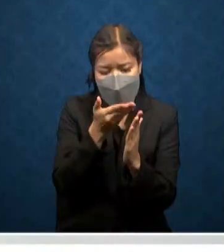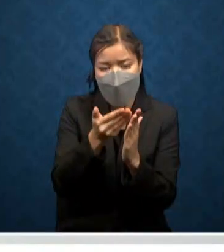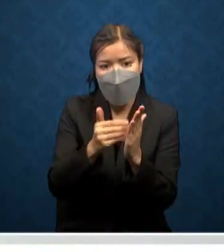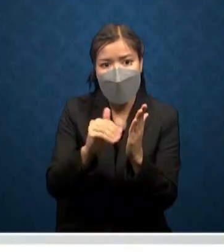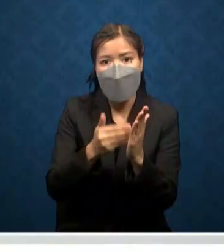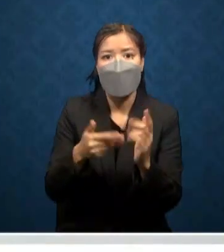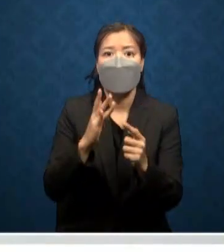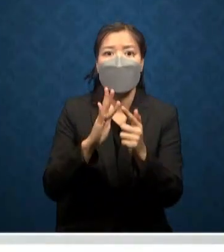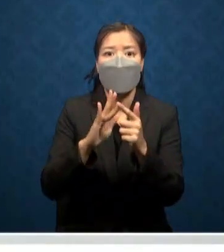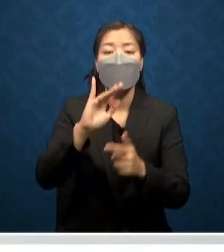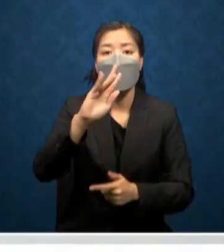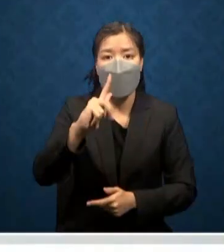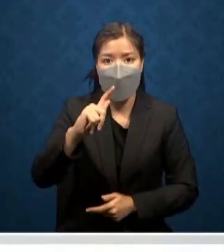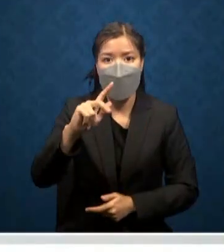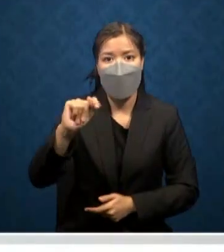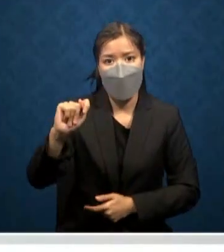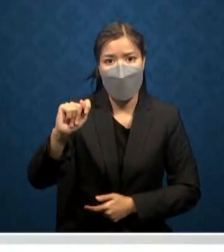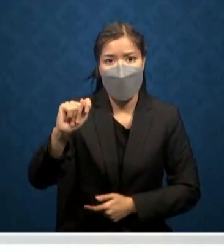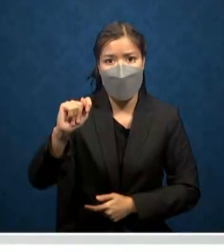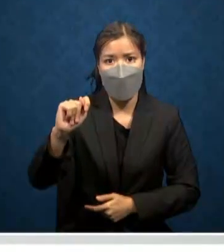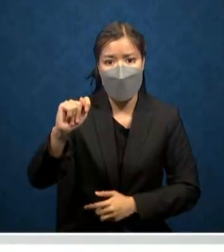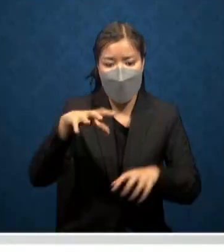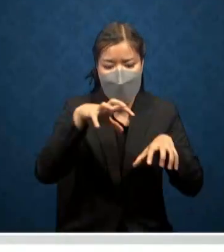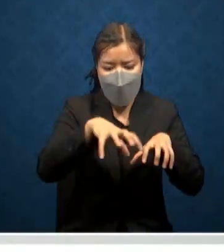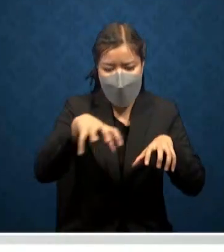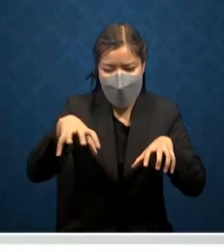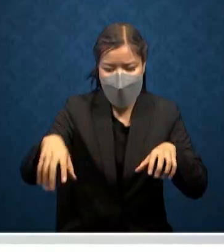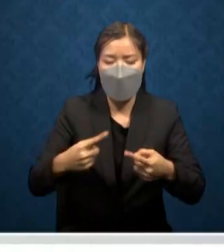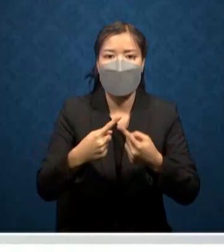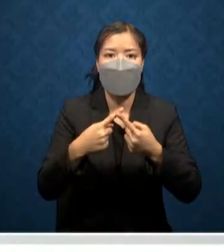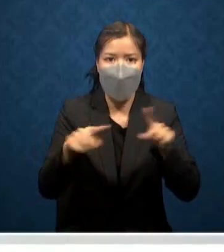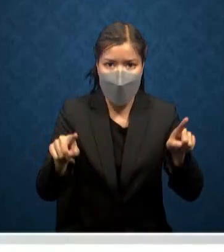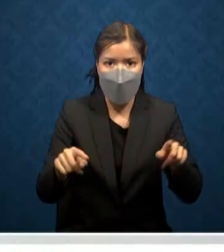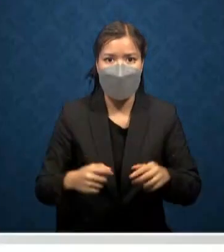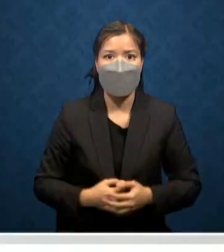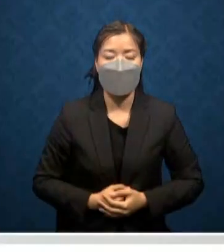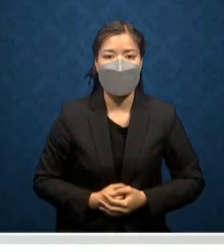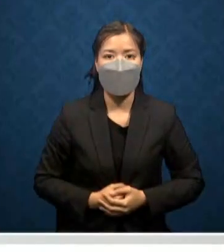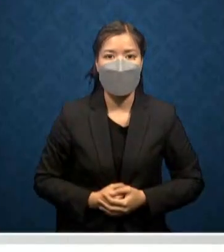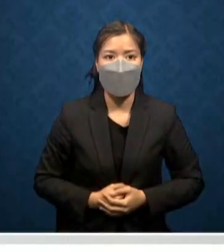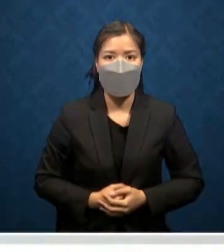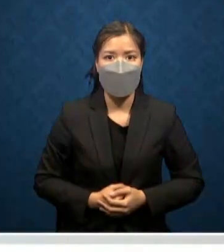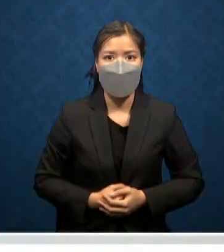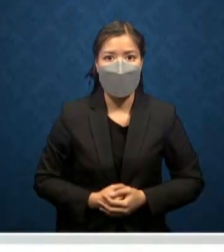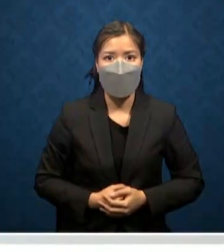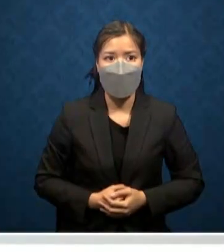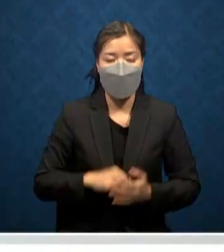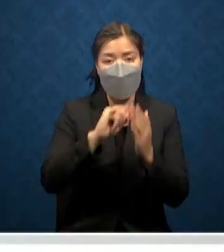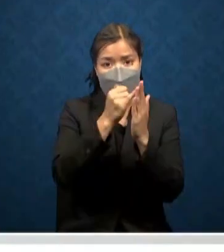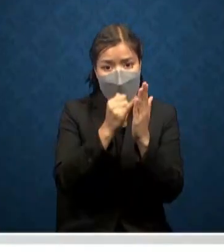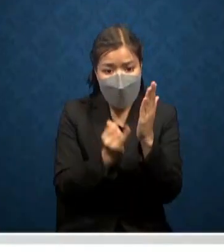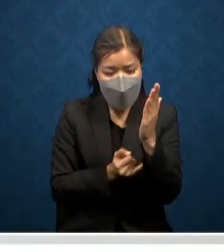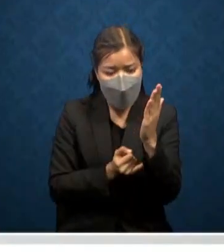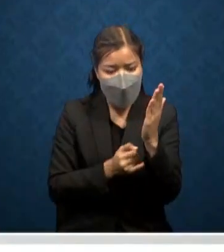แต่ละพื้นที่นั้นมีความต่างแต่ละเขตมีพื้นที่มีความต่างแตกต่างกันนะครับบางจังหวัดวิเขตพื้นที่